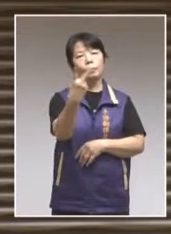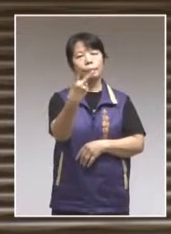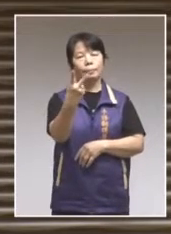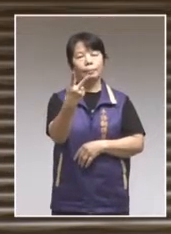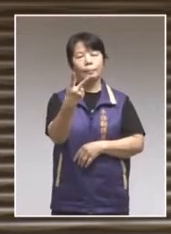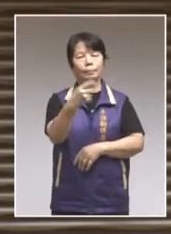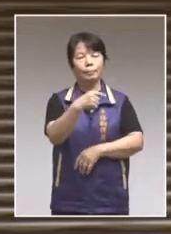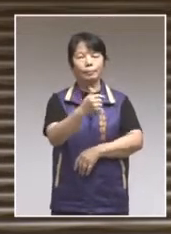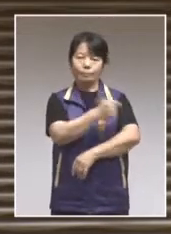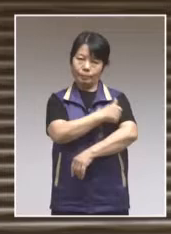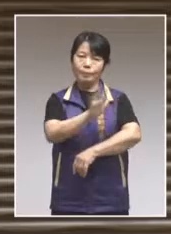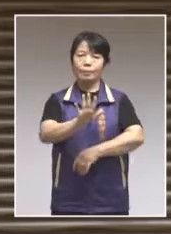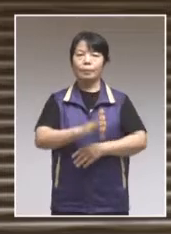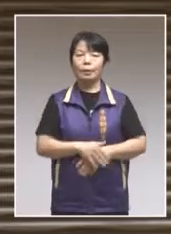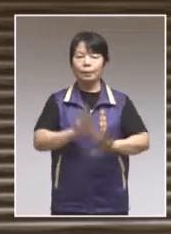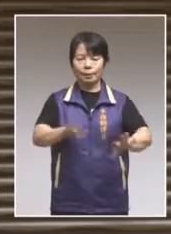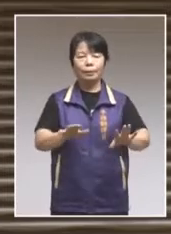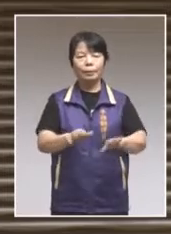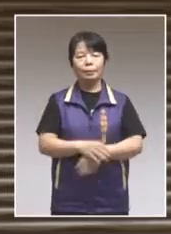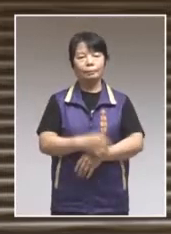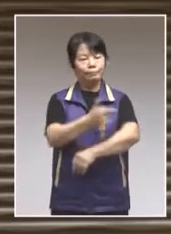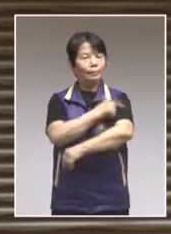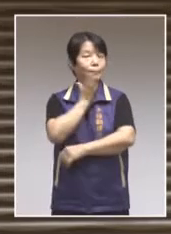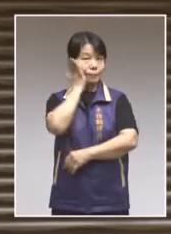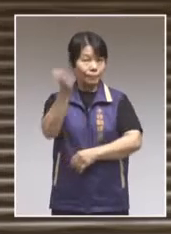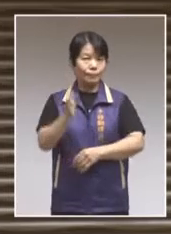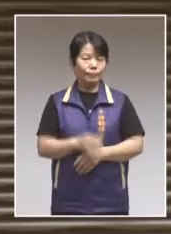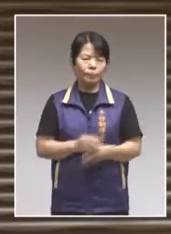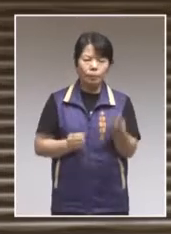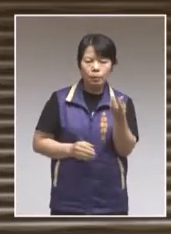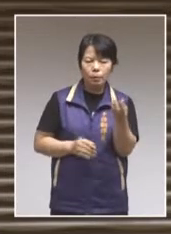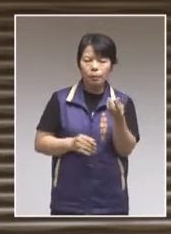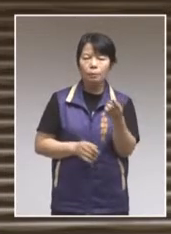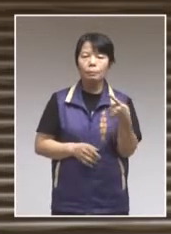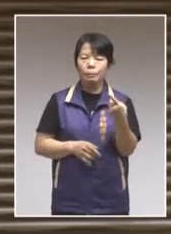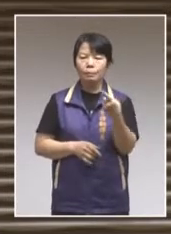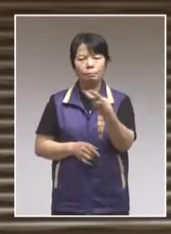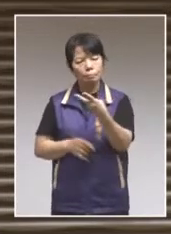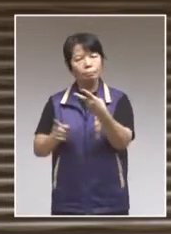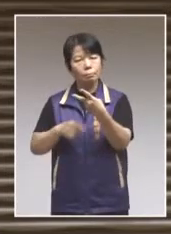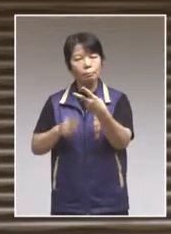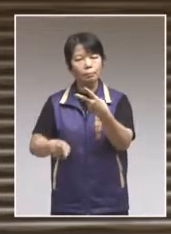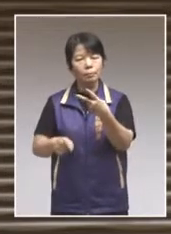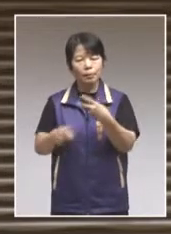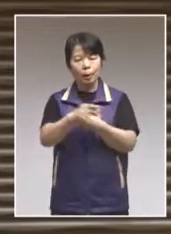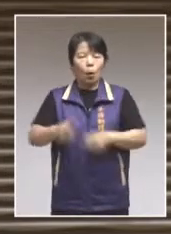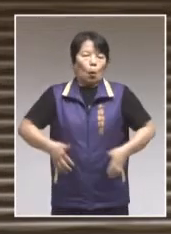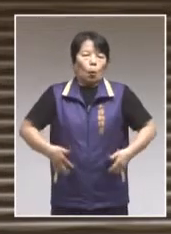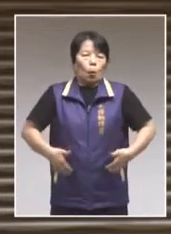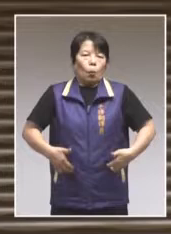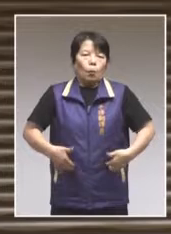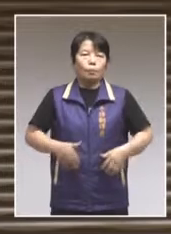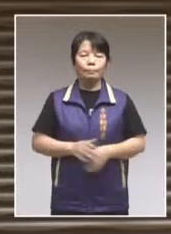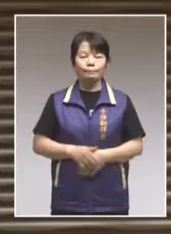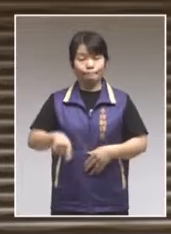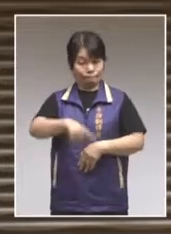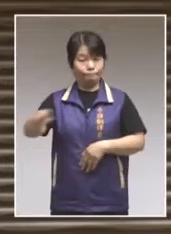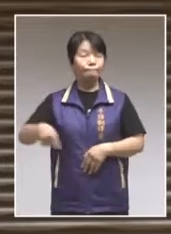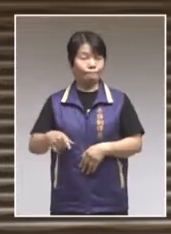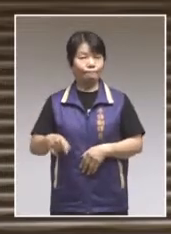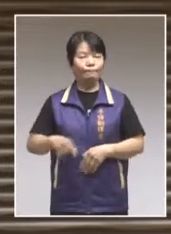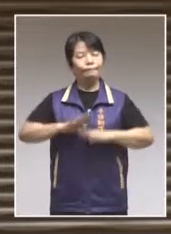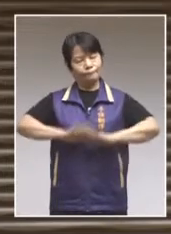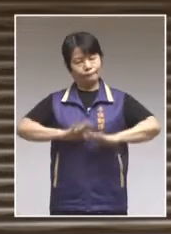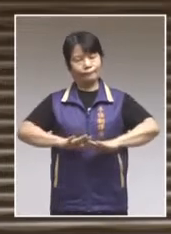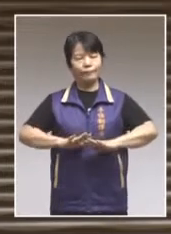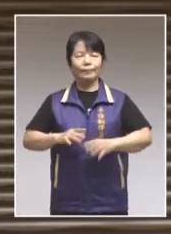讲都相当的顺畅啊，除了少部分一两位同学情绪比较紧张之外，其余部分大部分都经